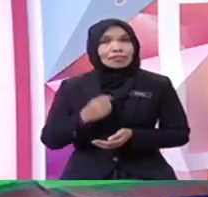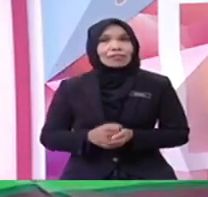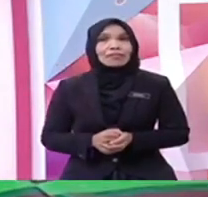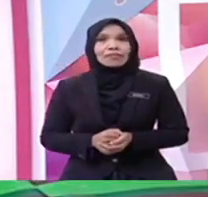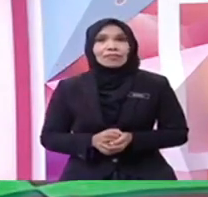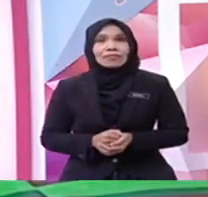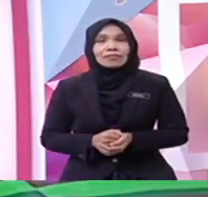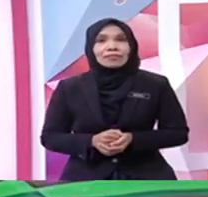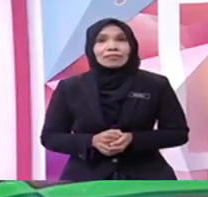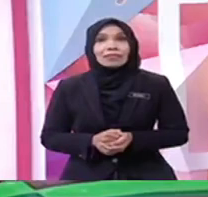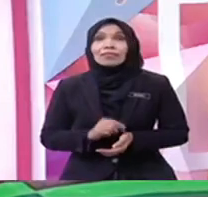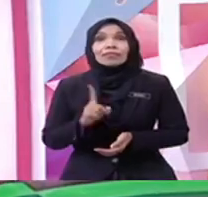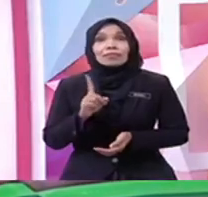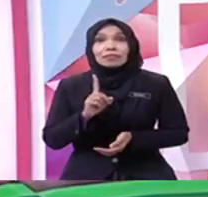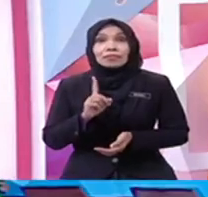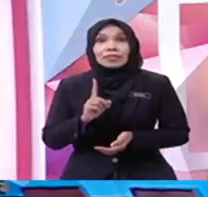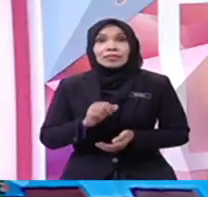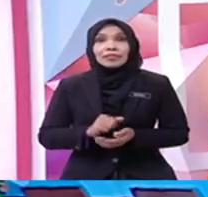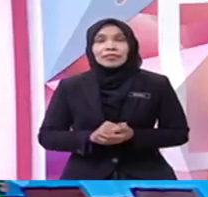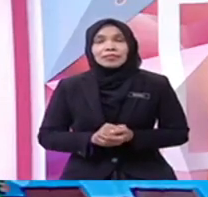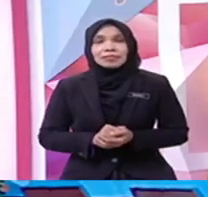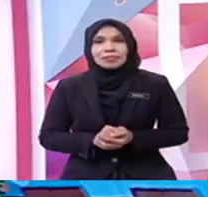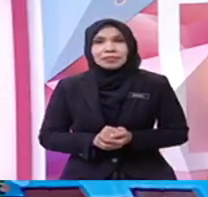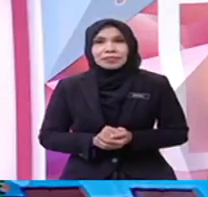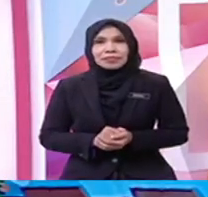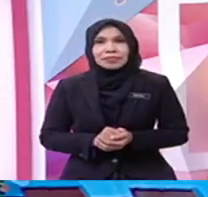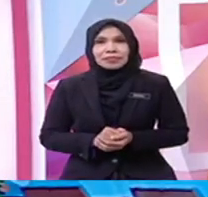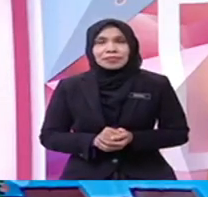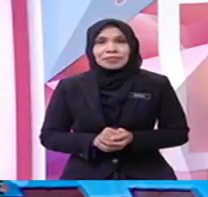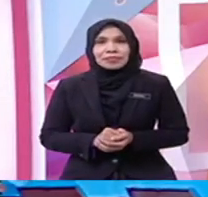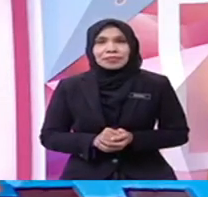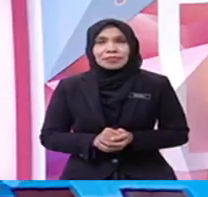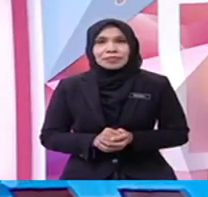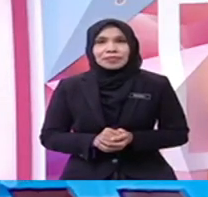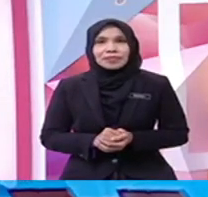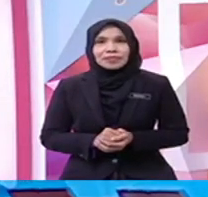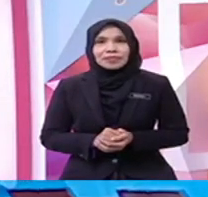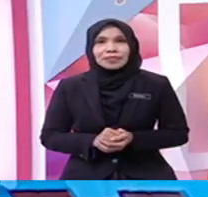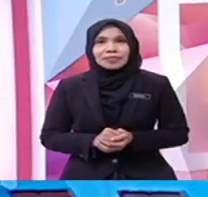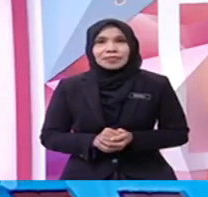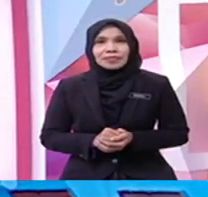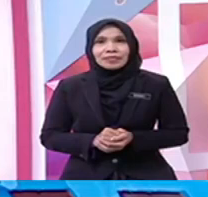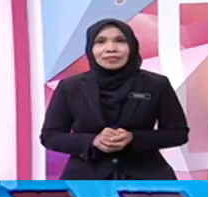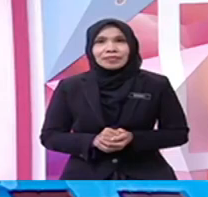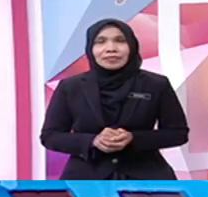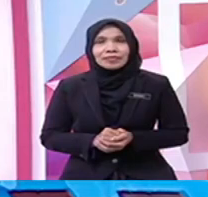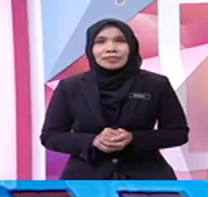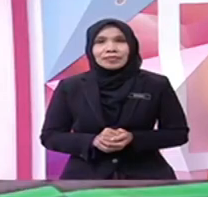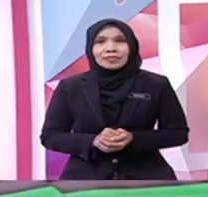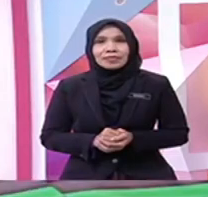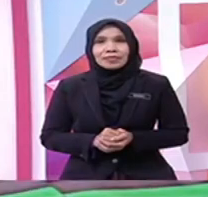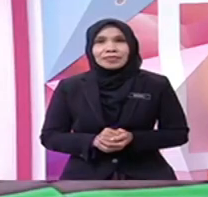soul the IT ini One Time